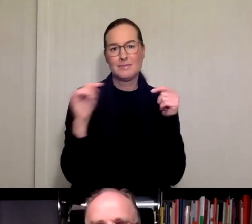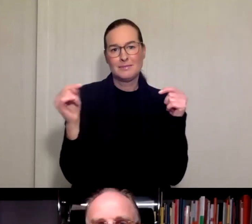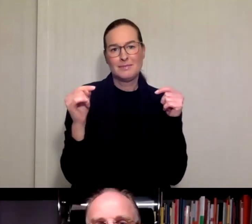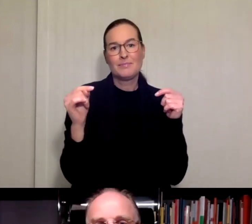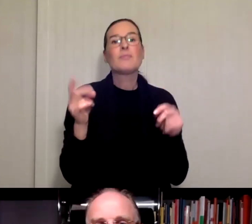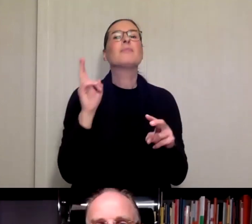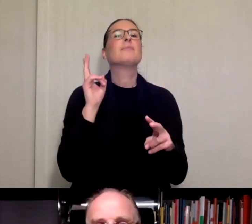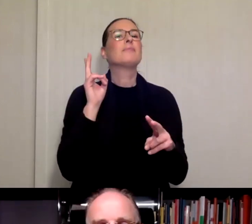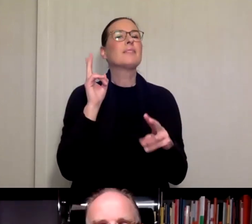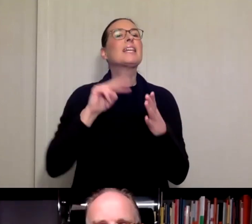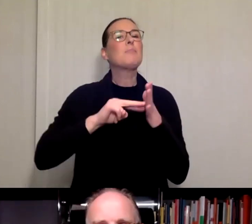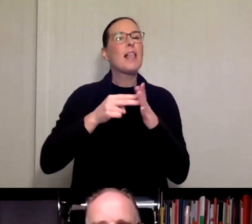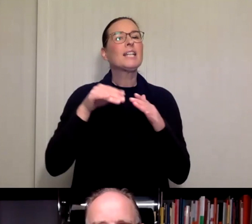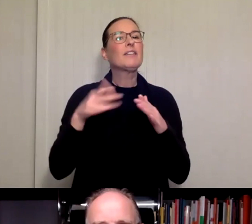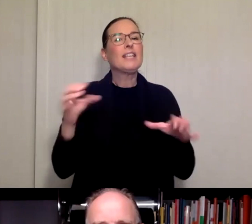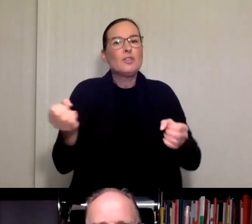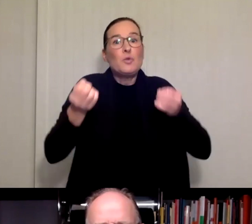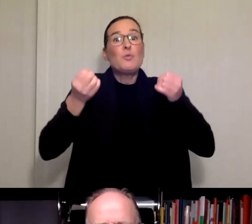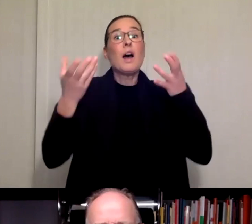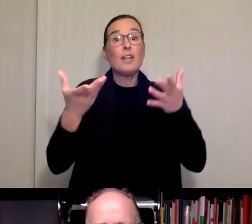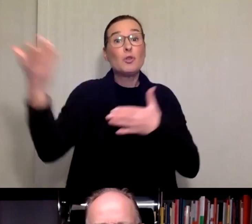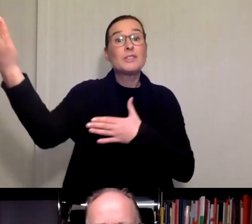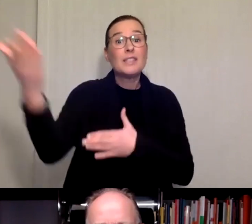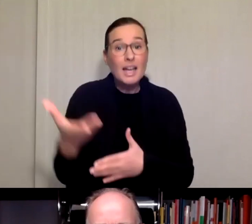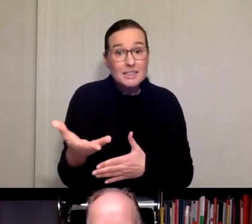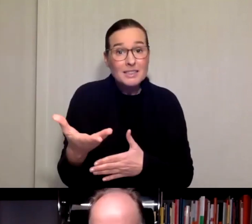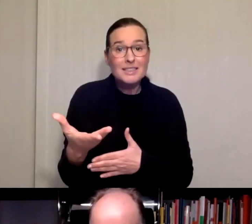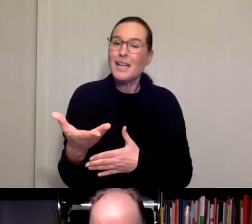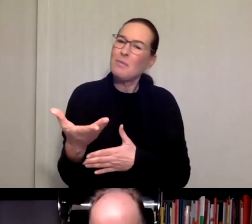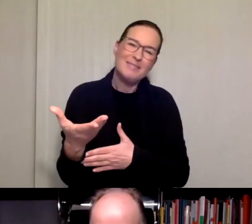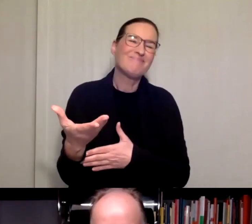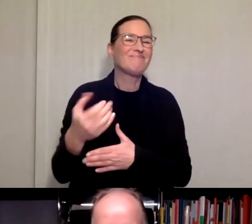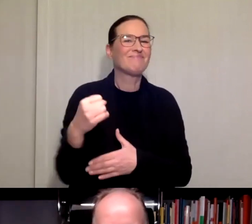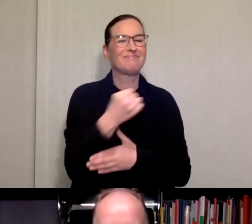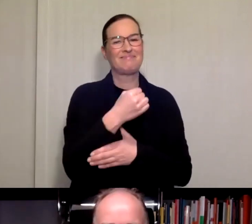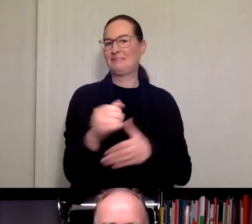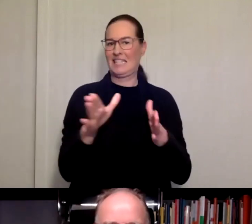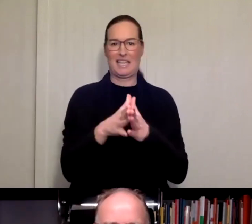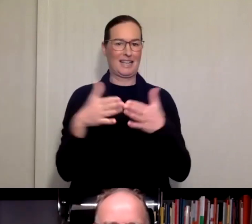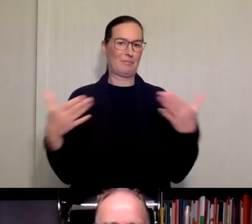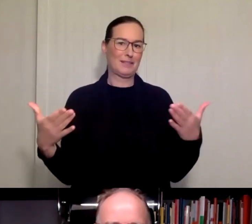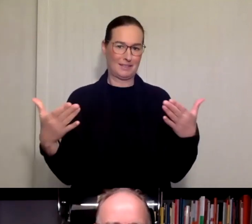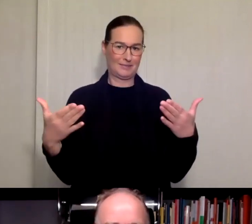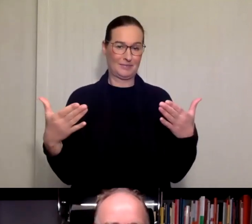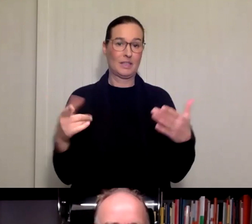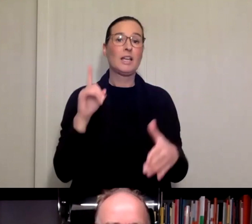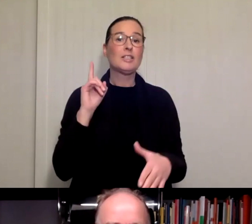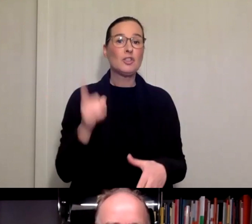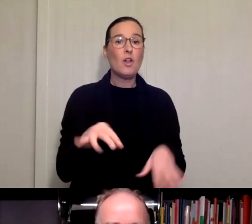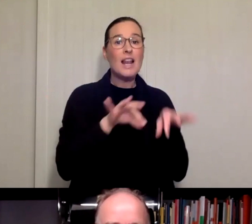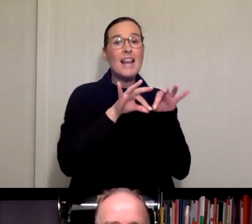Überraschungsgast angekündigt. Leider ist es nicht möglich gewesen, diesen Überraschungsgast zu bekommen. Und zwar sollte es ein Leiter